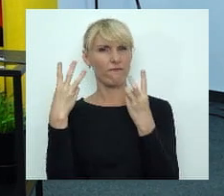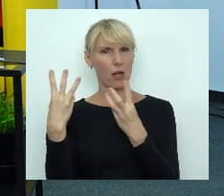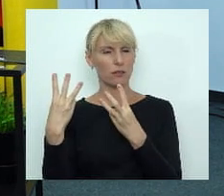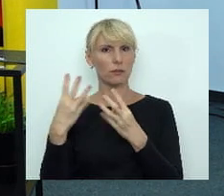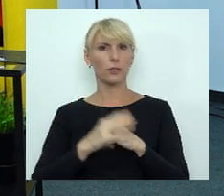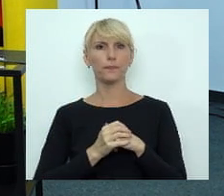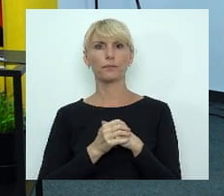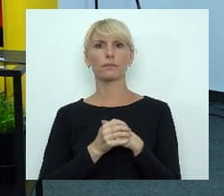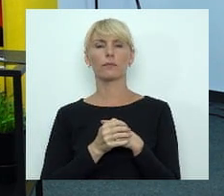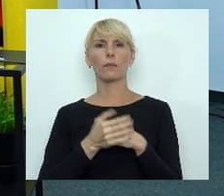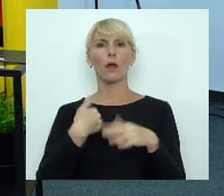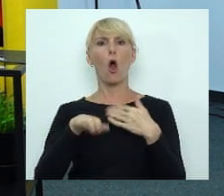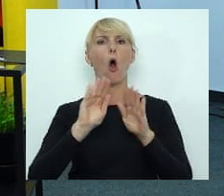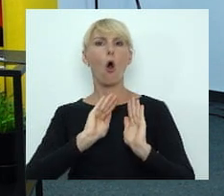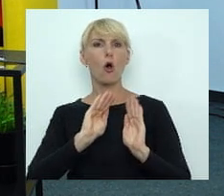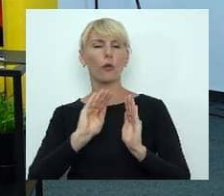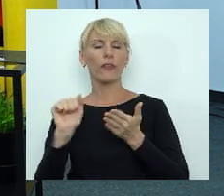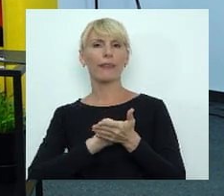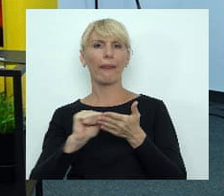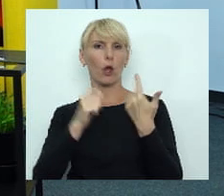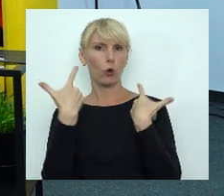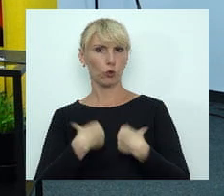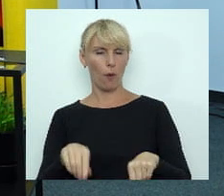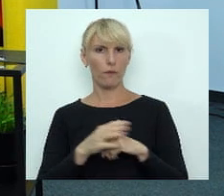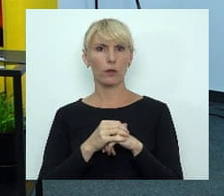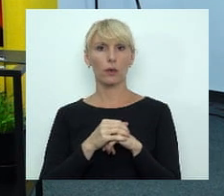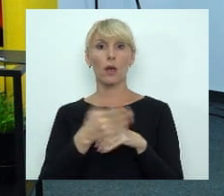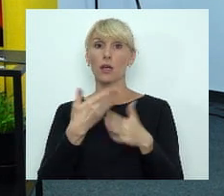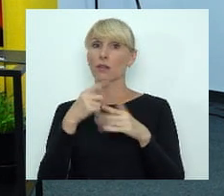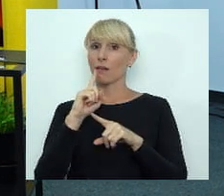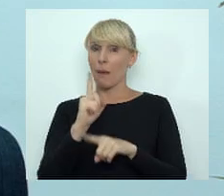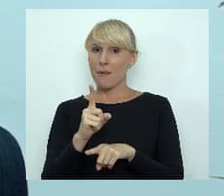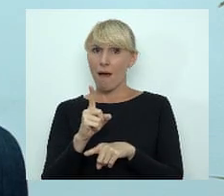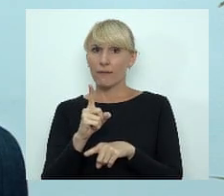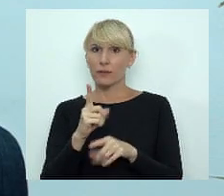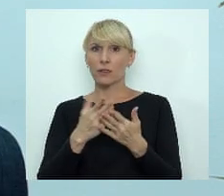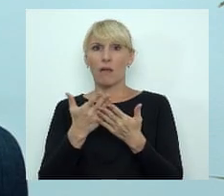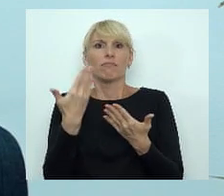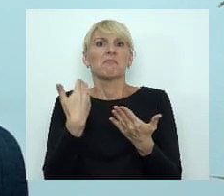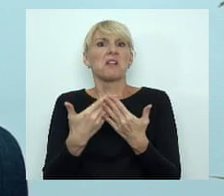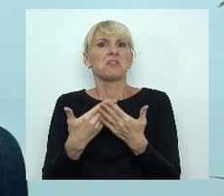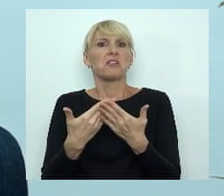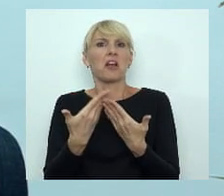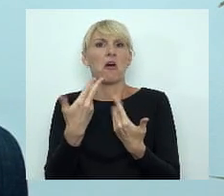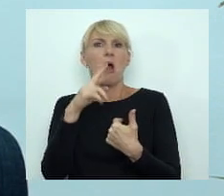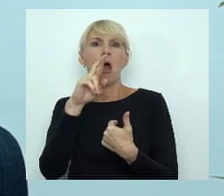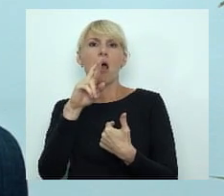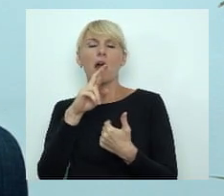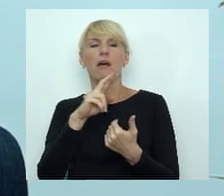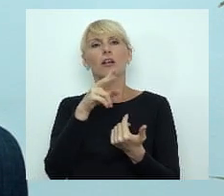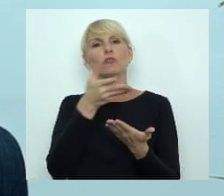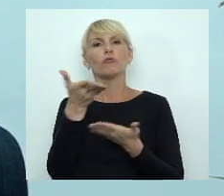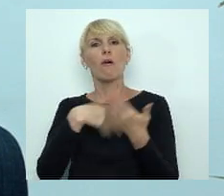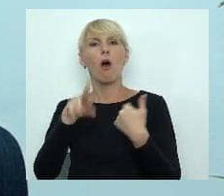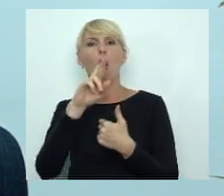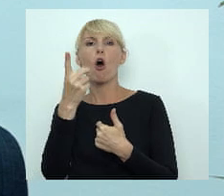mianowicie tematykę ochrony danych osobowych i odkryć tajemnicę popularności powtarzanego już od wielu, wielu